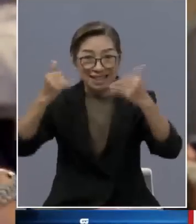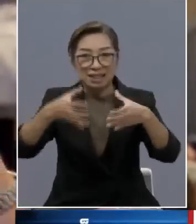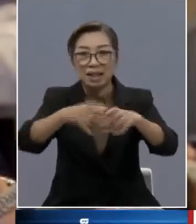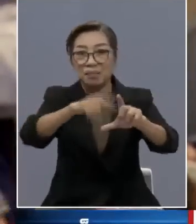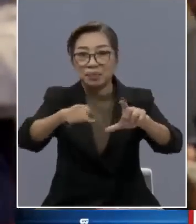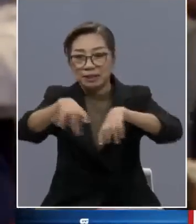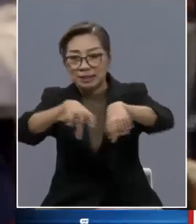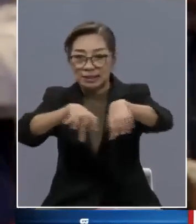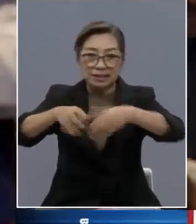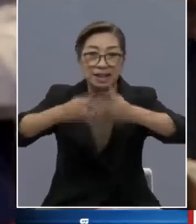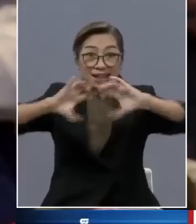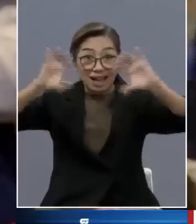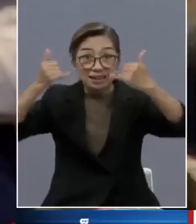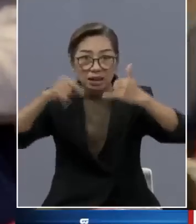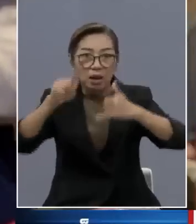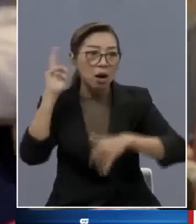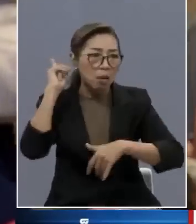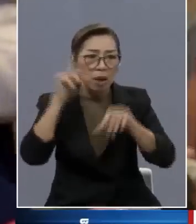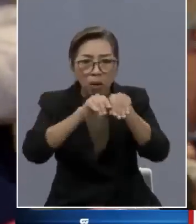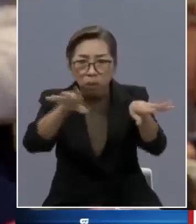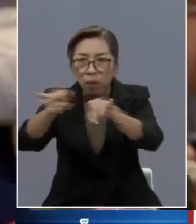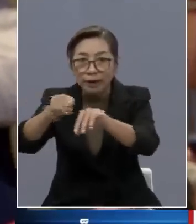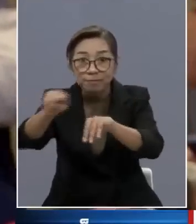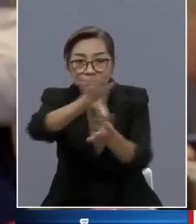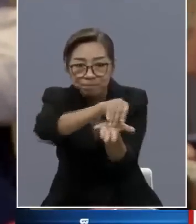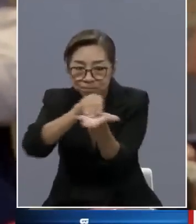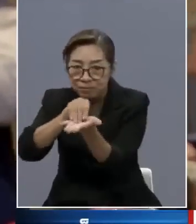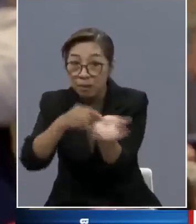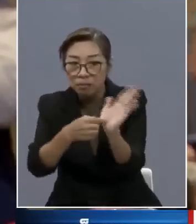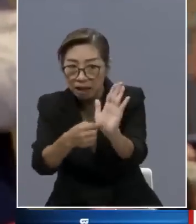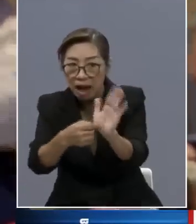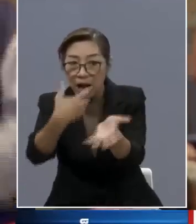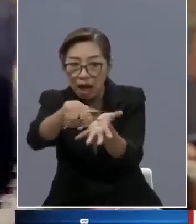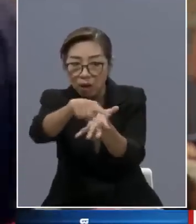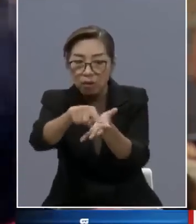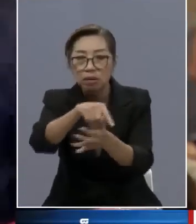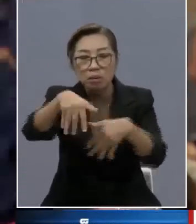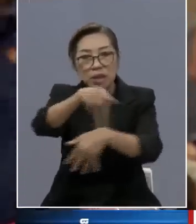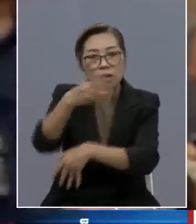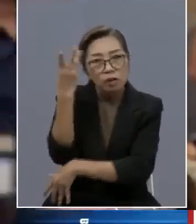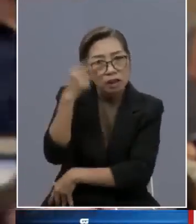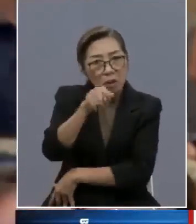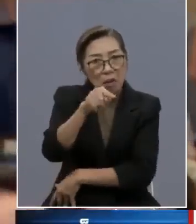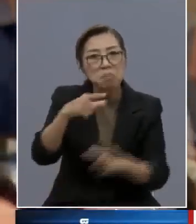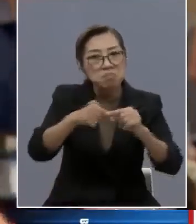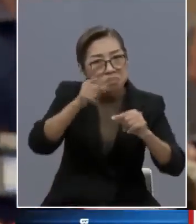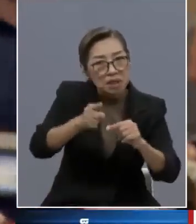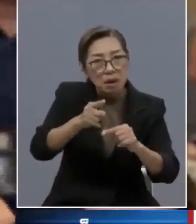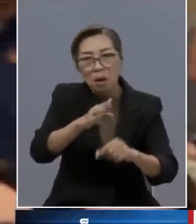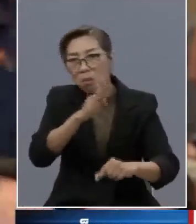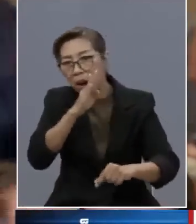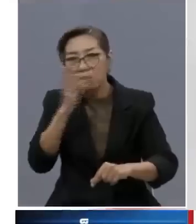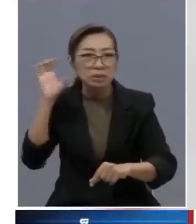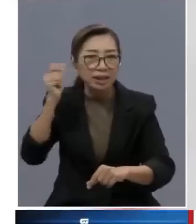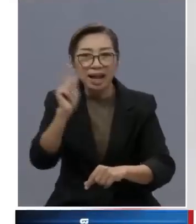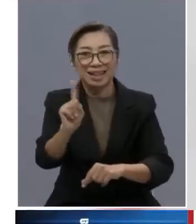าวไกลมานำเสนอให้พวกเราเนี่ยประเมินทิศทางกันด้วยว่าอันไหนจริงอันไหนปลอมและอันไหนพอจะเชื่อกันได้ไปดูข่าวแรกก่อนฮะคือโ